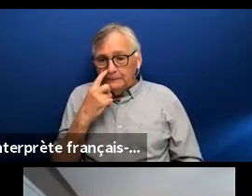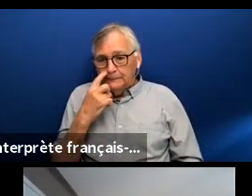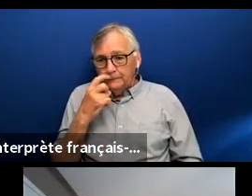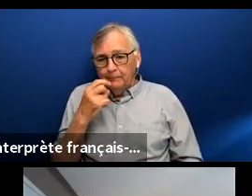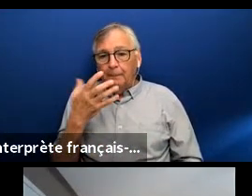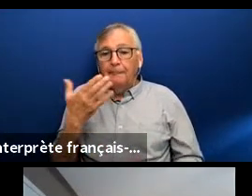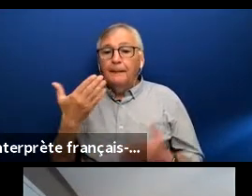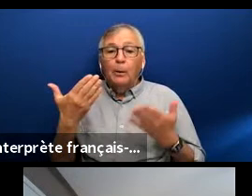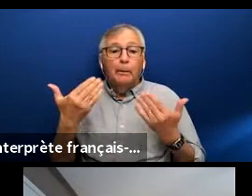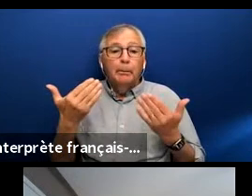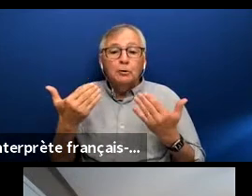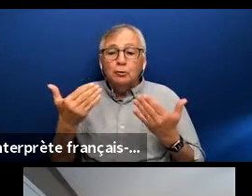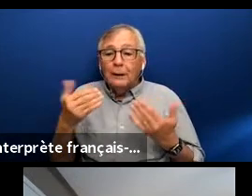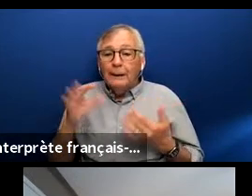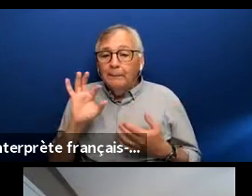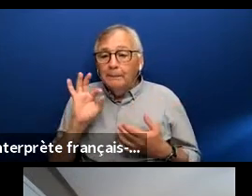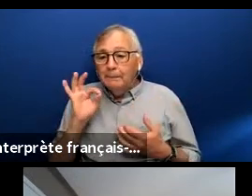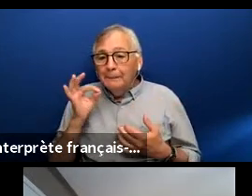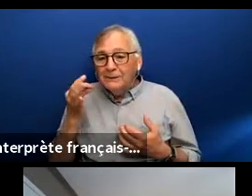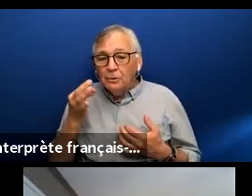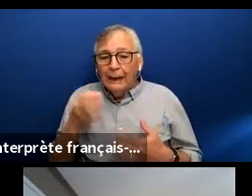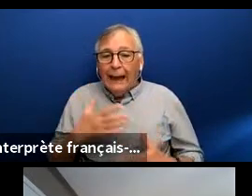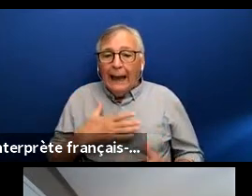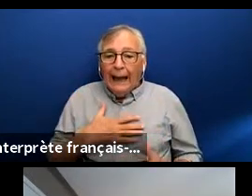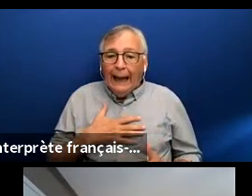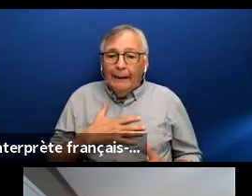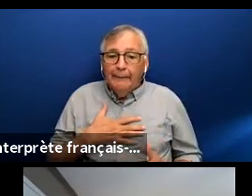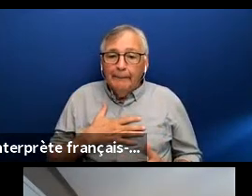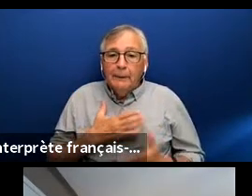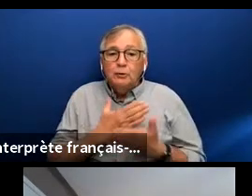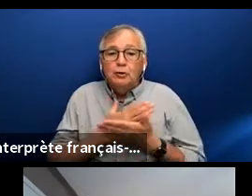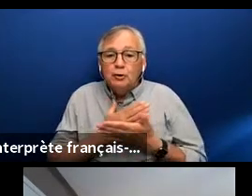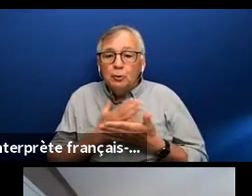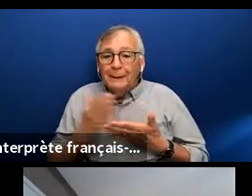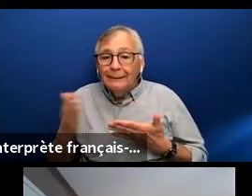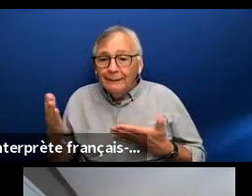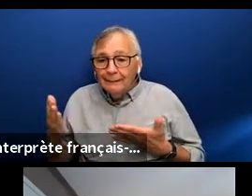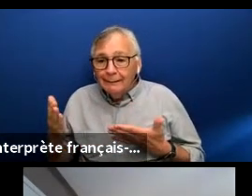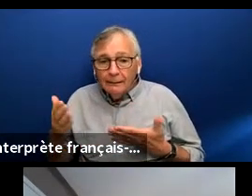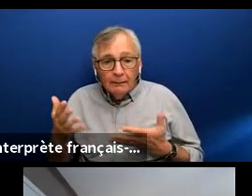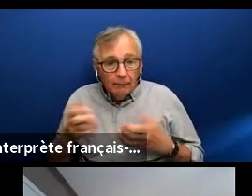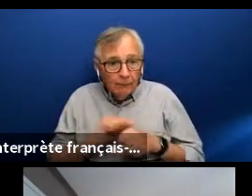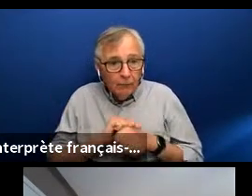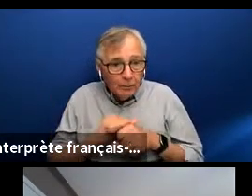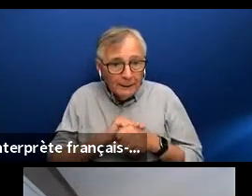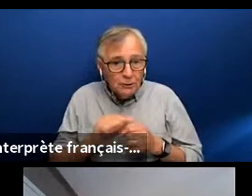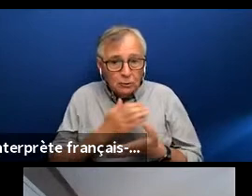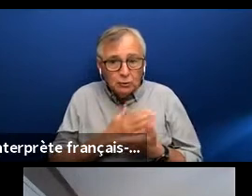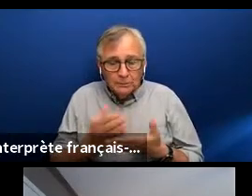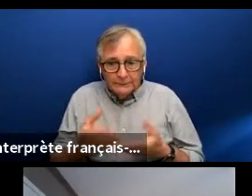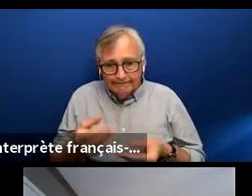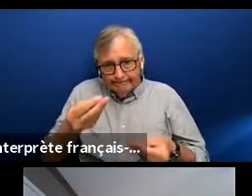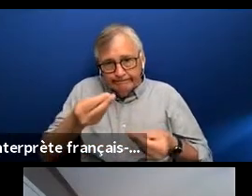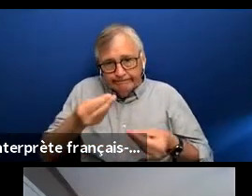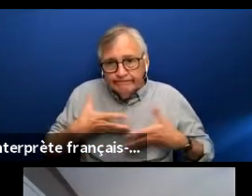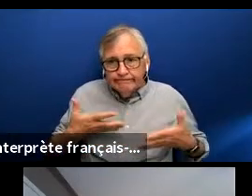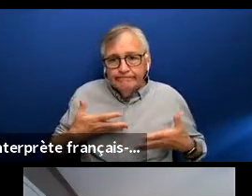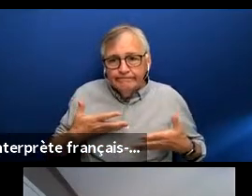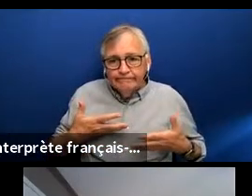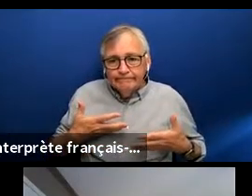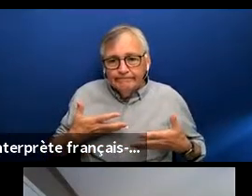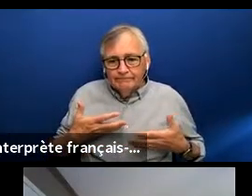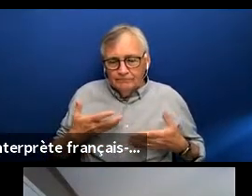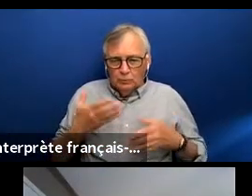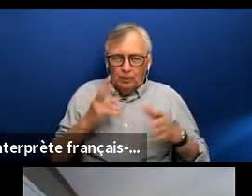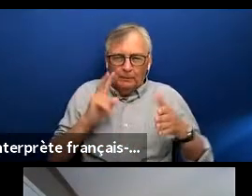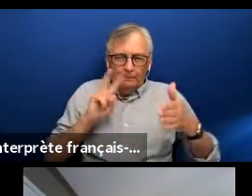Si vous avez des besoins particuliers ou vous aimeriez avoir une suite à cette formation, s'il vous plaît, nous le dire, parce qu'on est en train